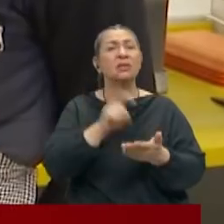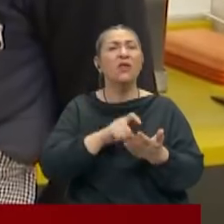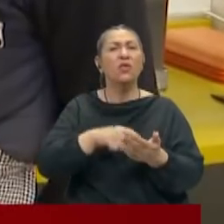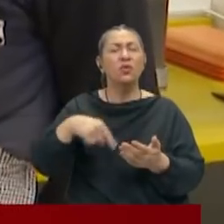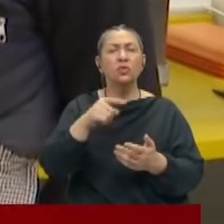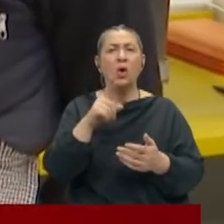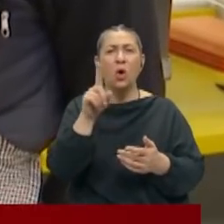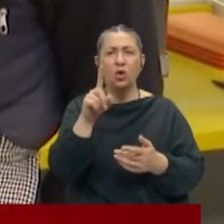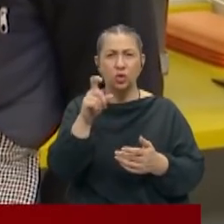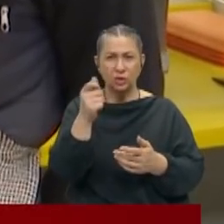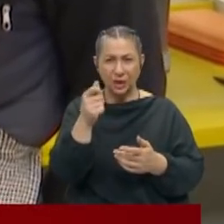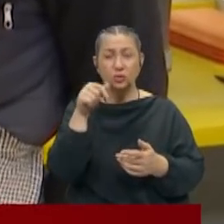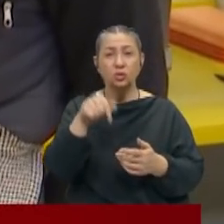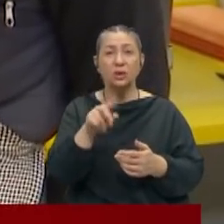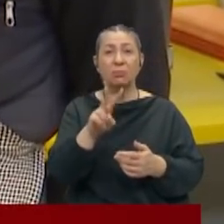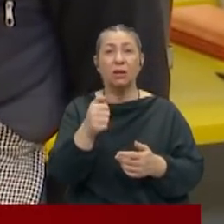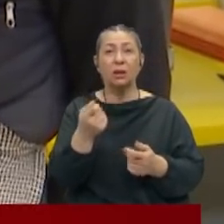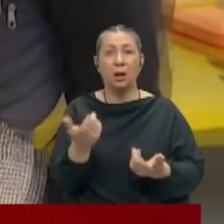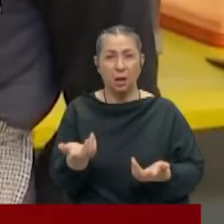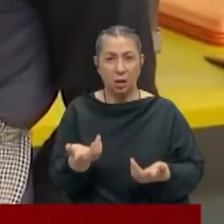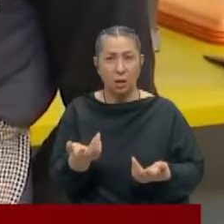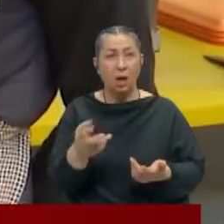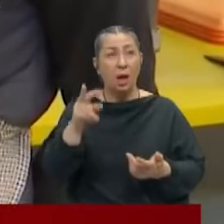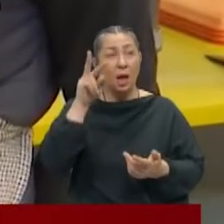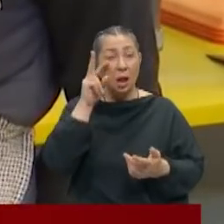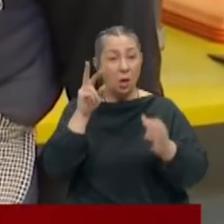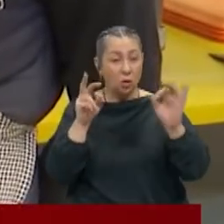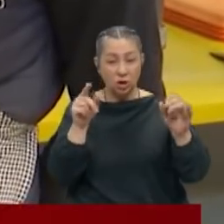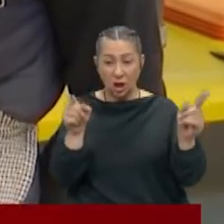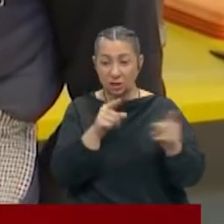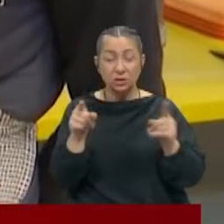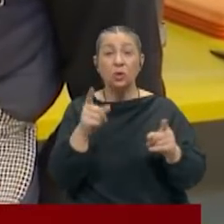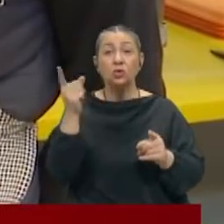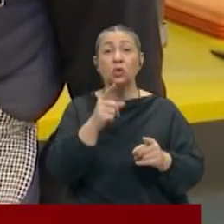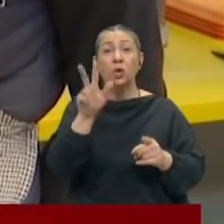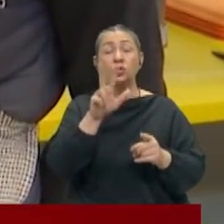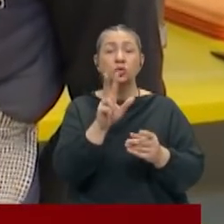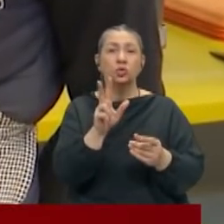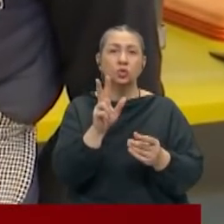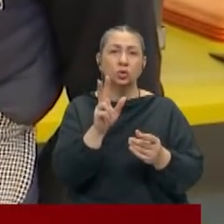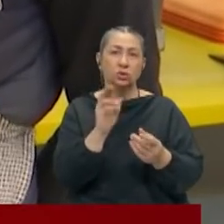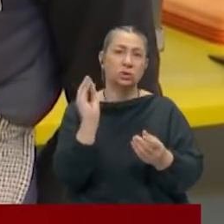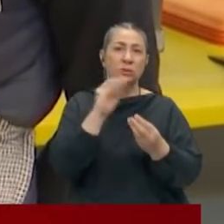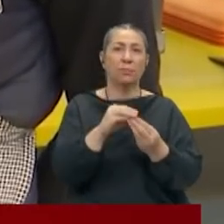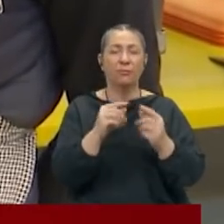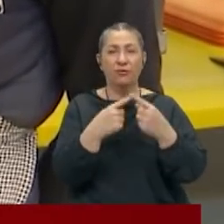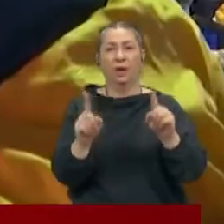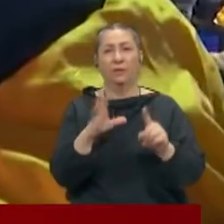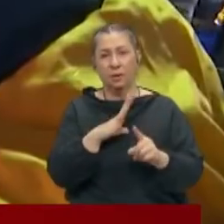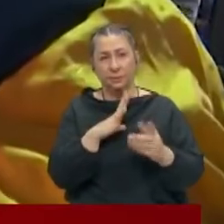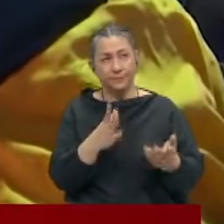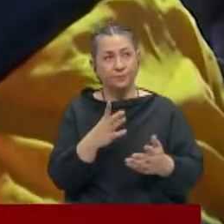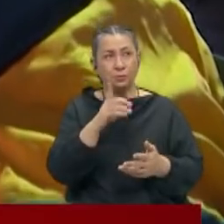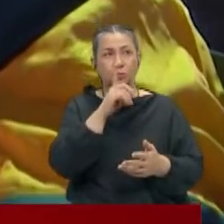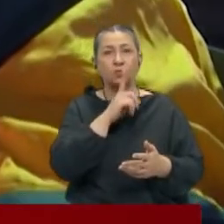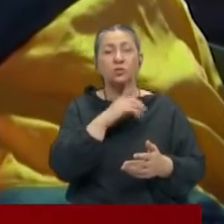ürünlerinde tavuk 19 liraydı, şu an 26 lira. Aralık'la Ocak arasında şu an %30 ete kabul eden bir fiyat farklılığı var. 100